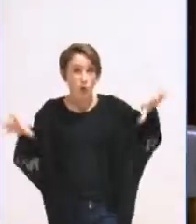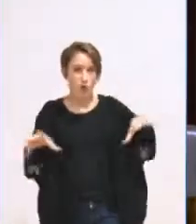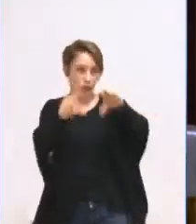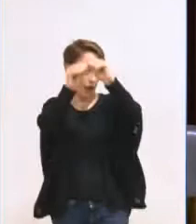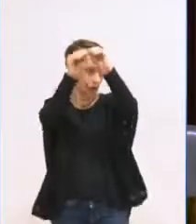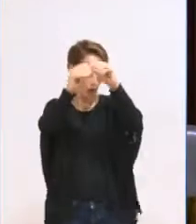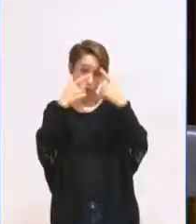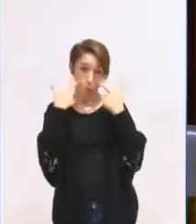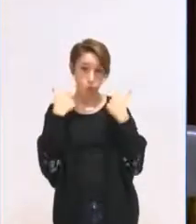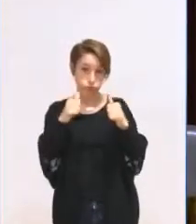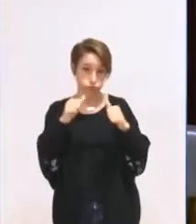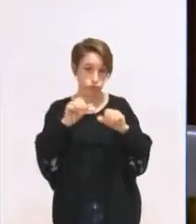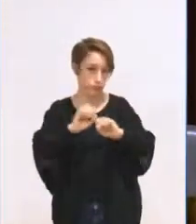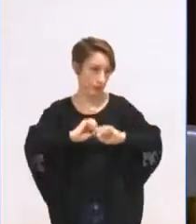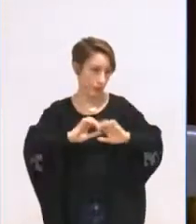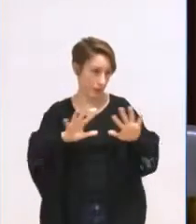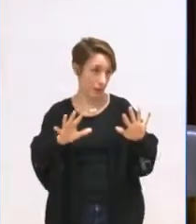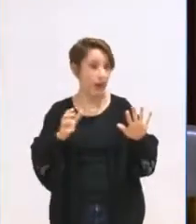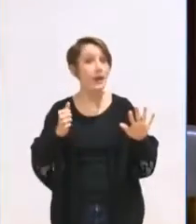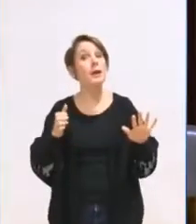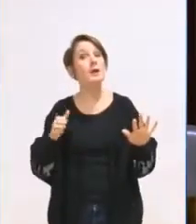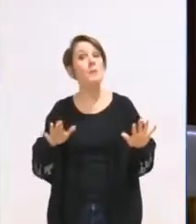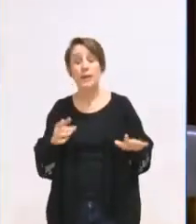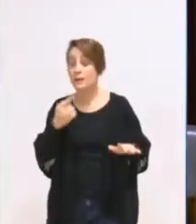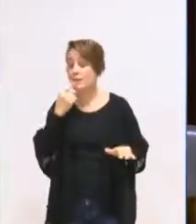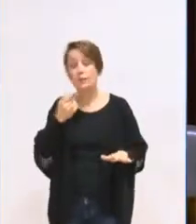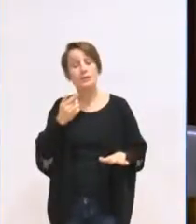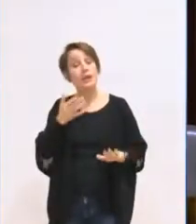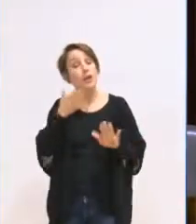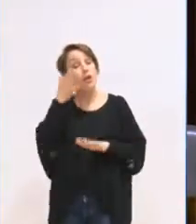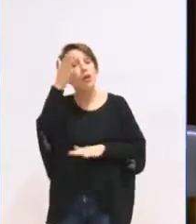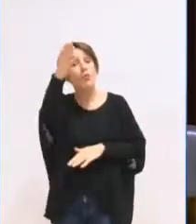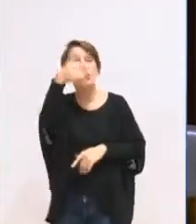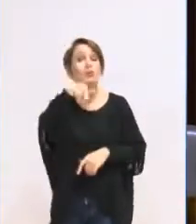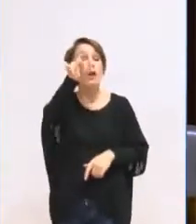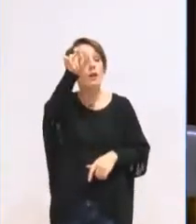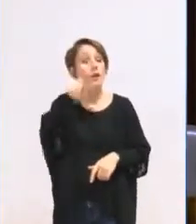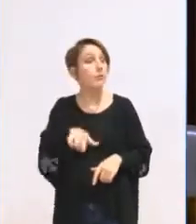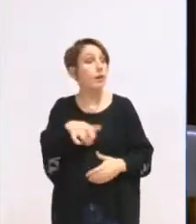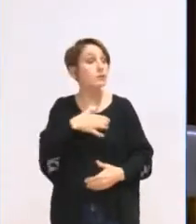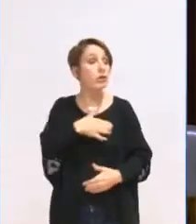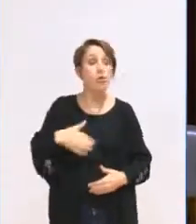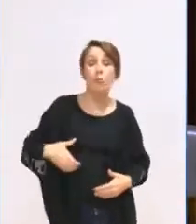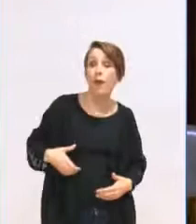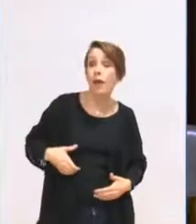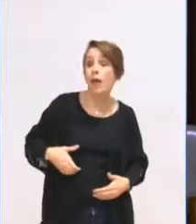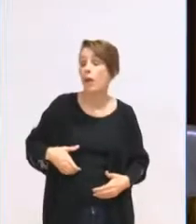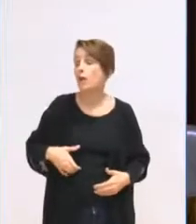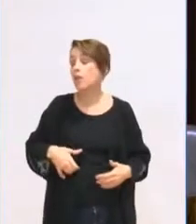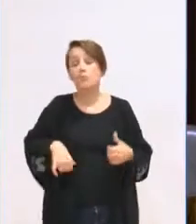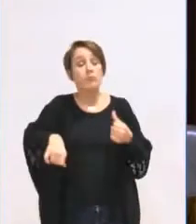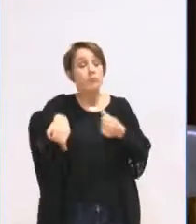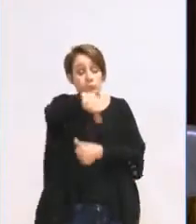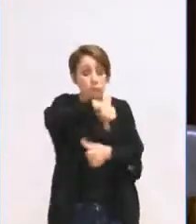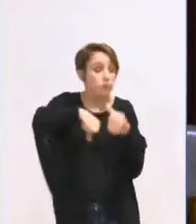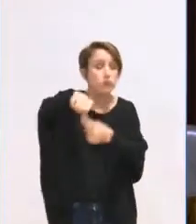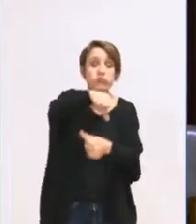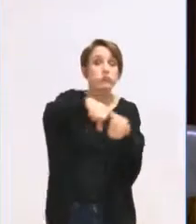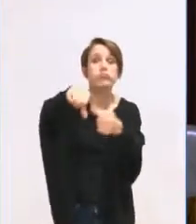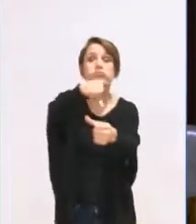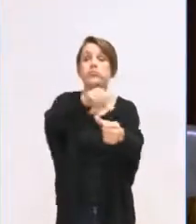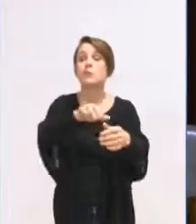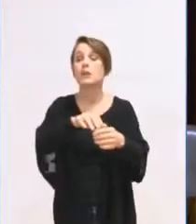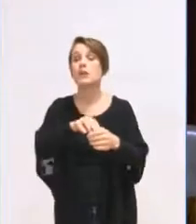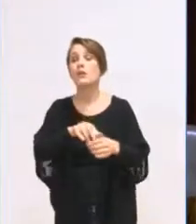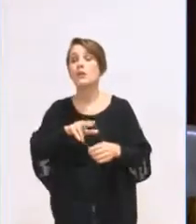clair. C'est que demain, quel que soit l'élu qui est assis sur les bancs de cette Assemblée, quelle que soit son étiquette politique,